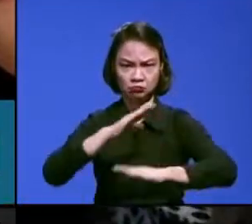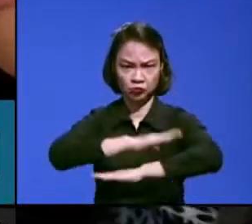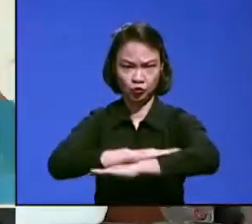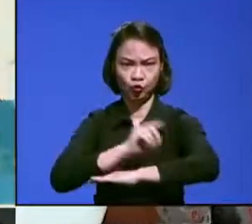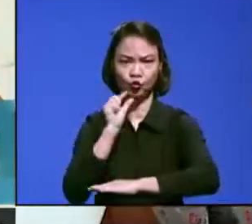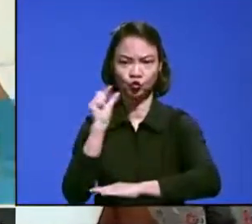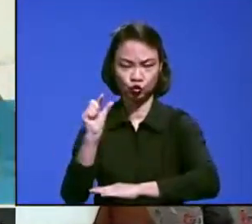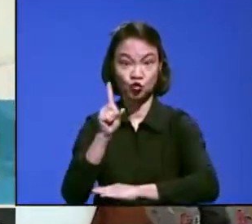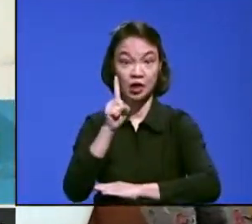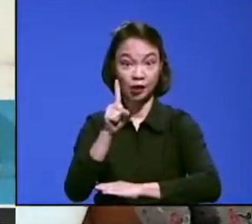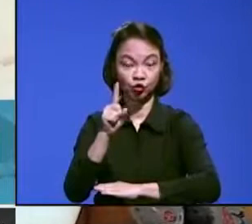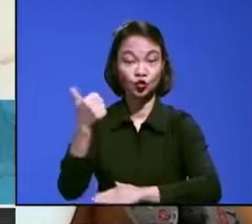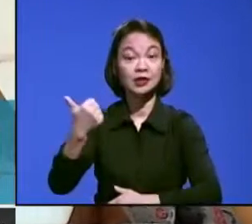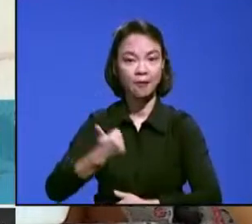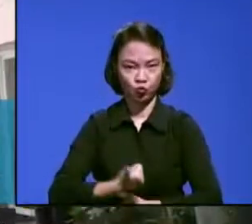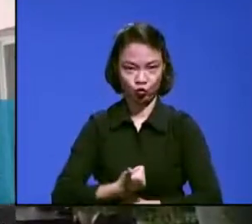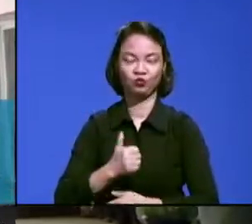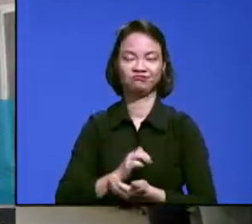pengunjung saja.